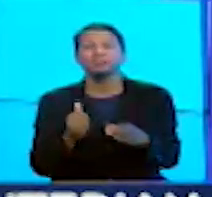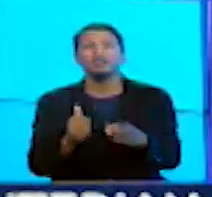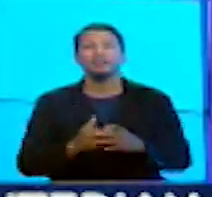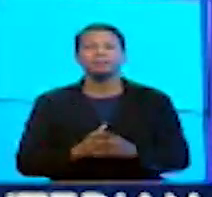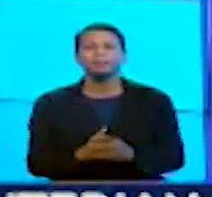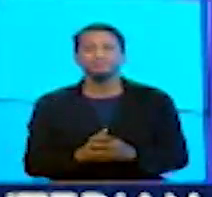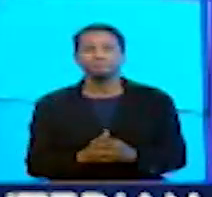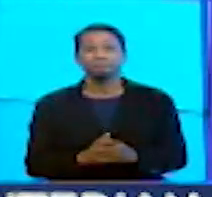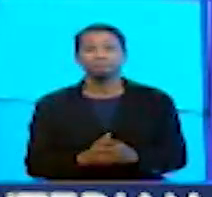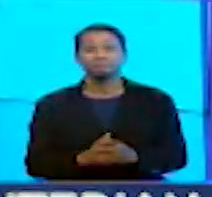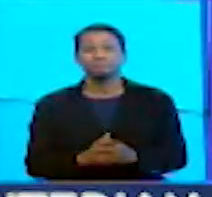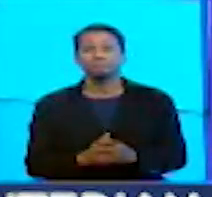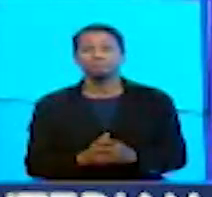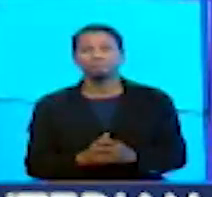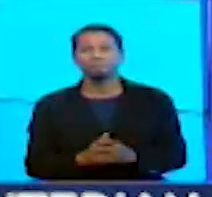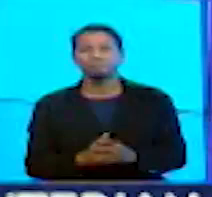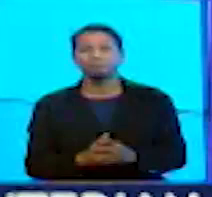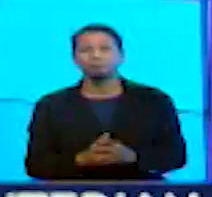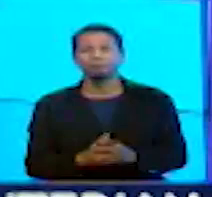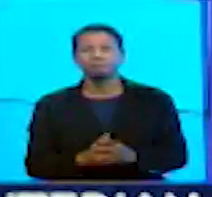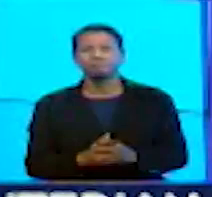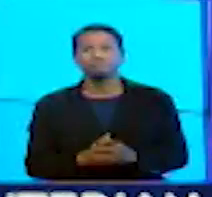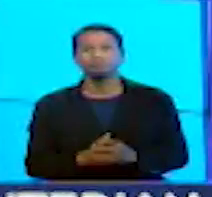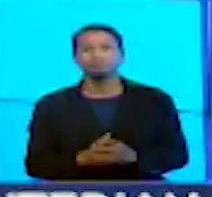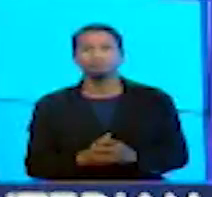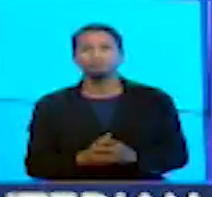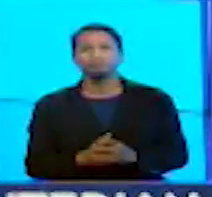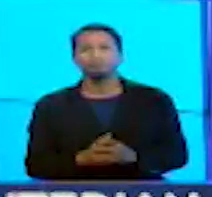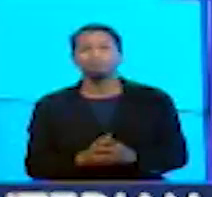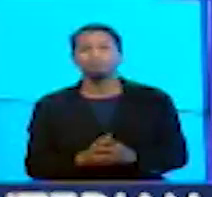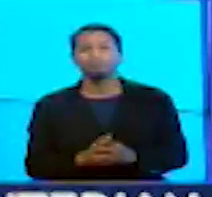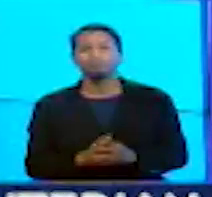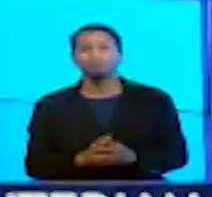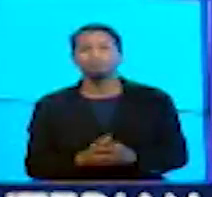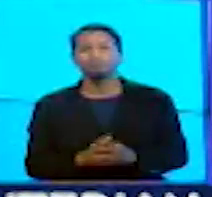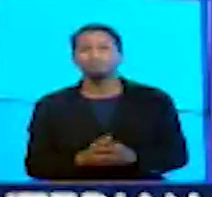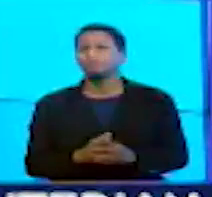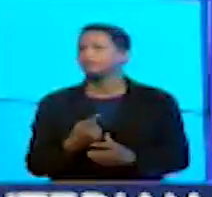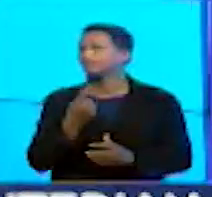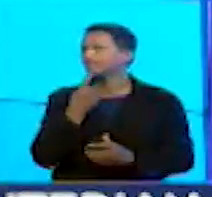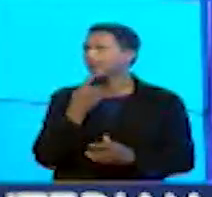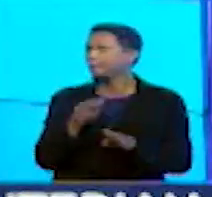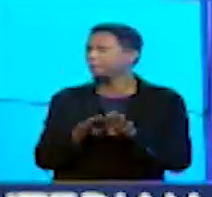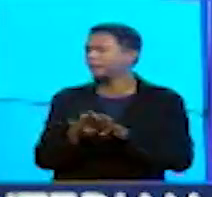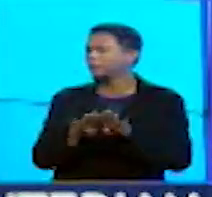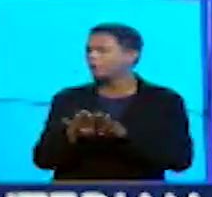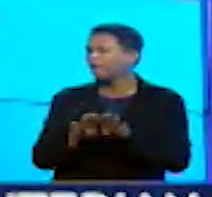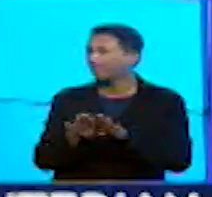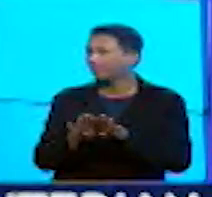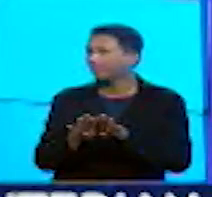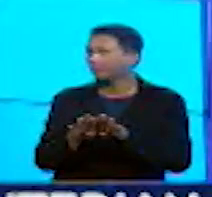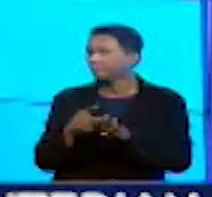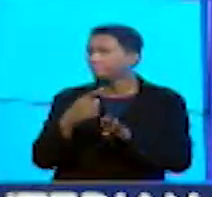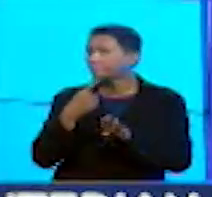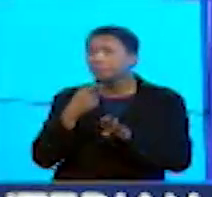tugas dan terkait dengan kebutuhan penanganan urusan tertentu dalam pemerintahan secara mandiri. Jadi ini adalah upaya